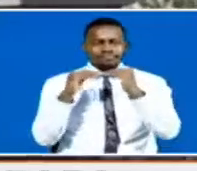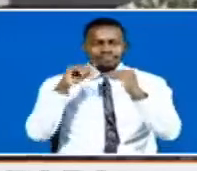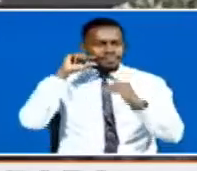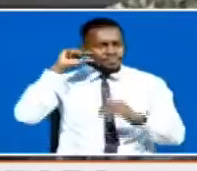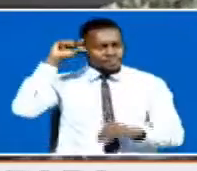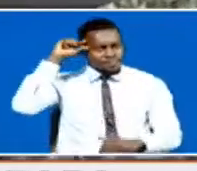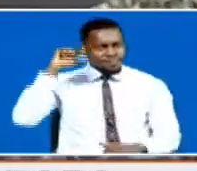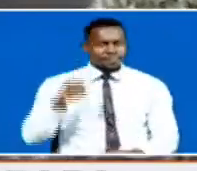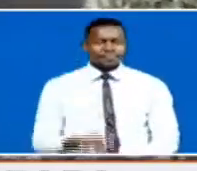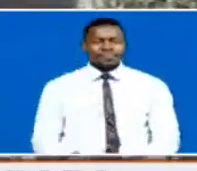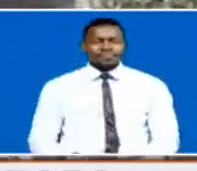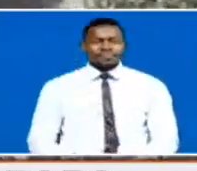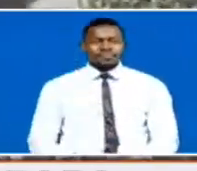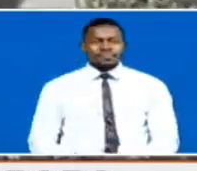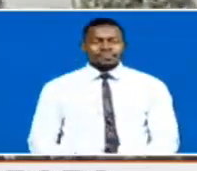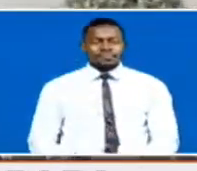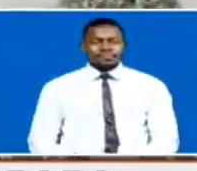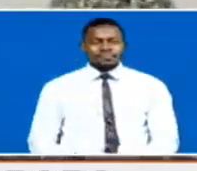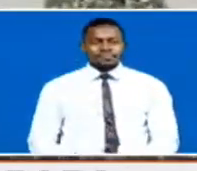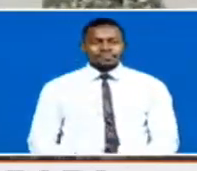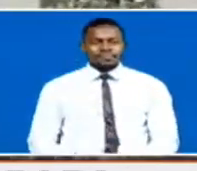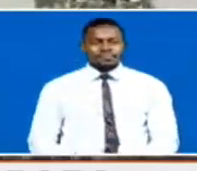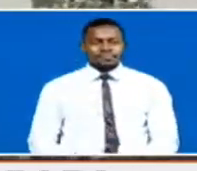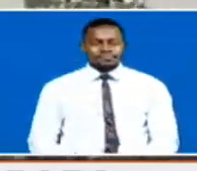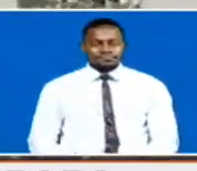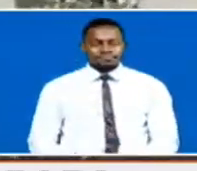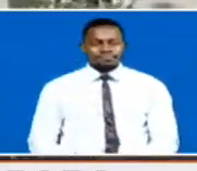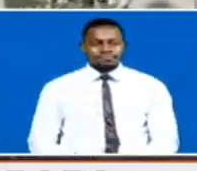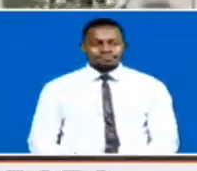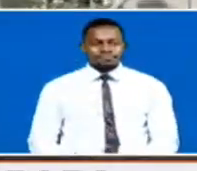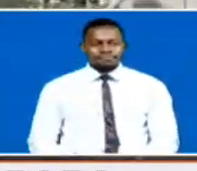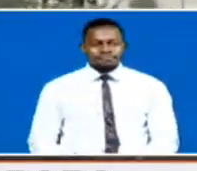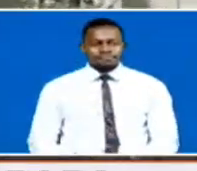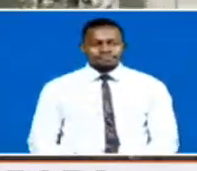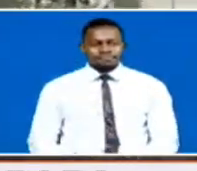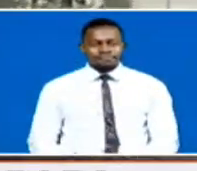Gloria Milimo, KTN News.